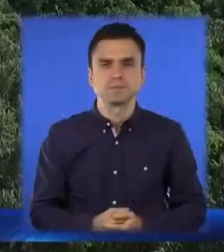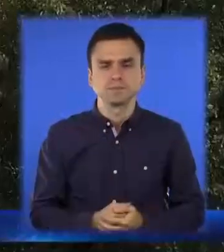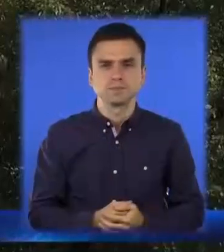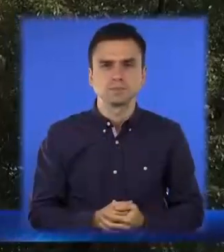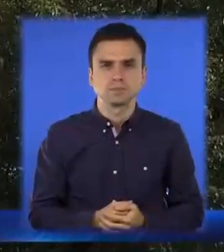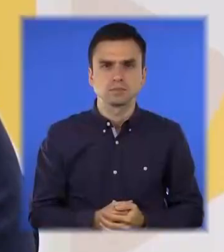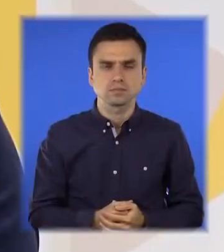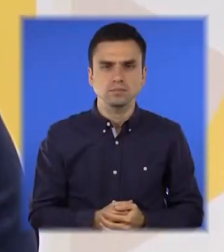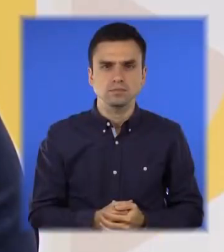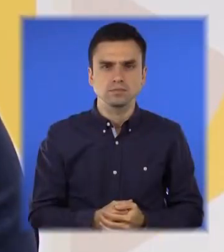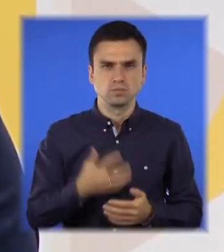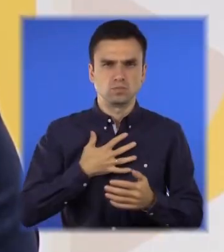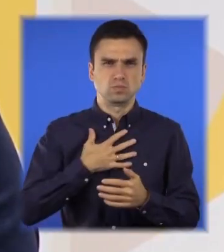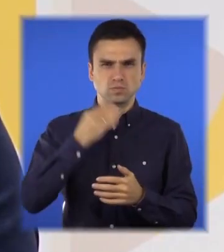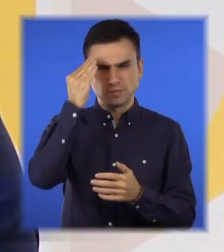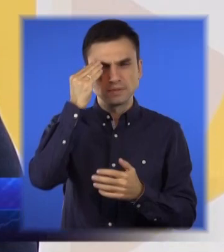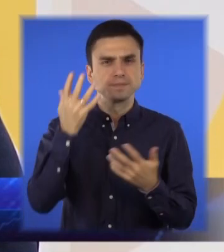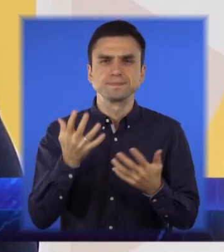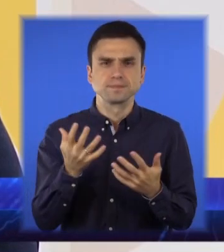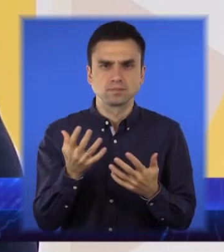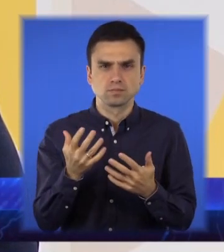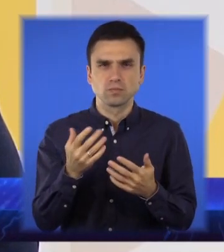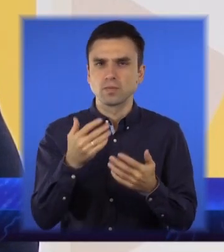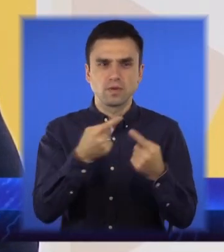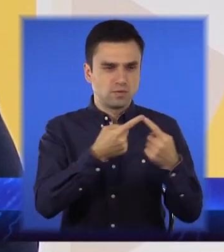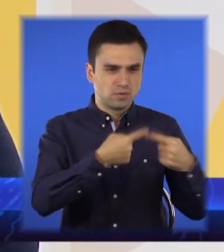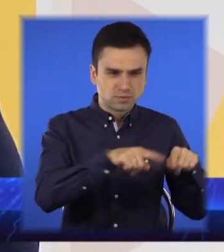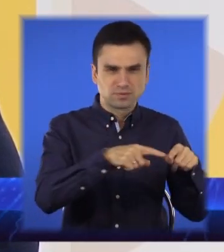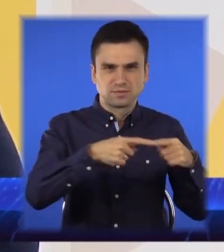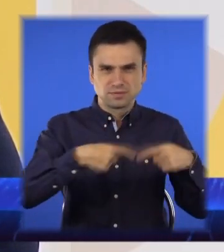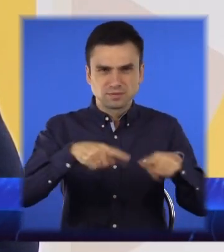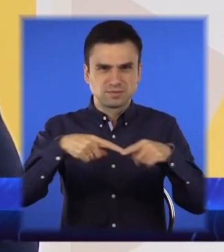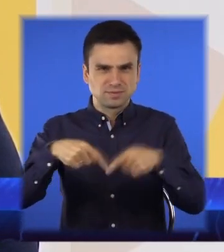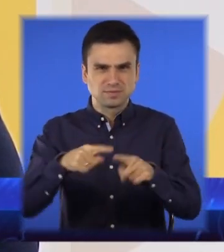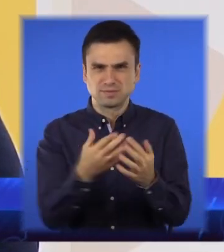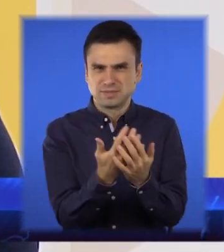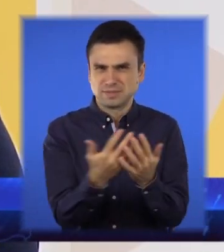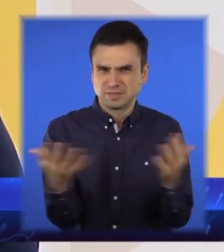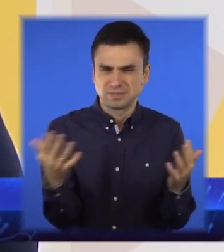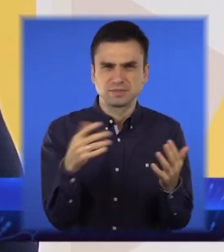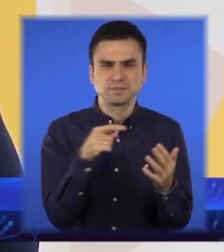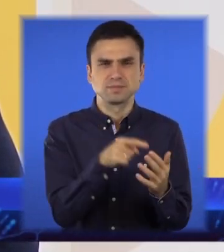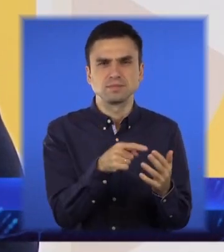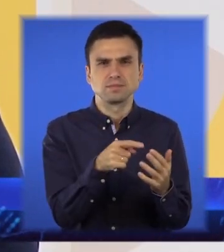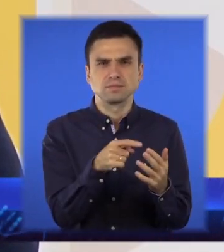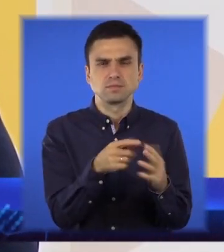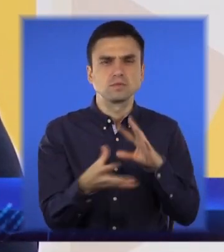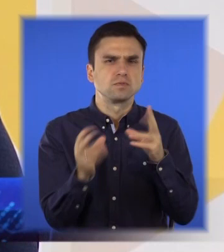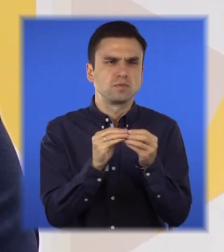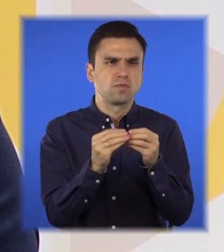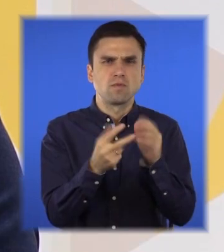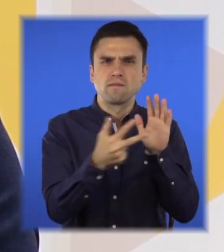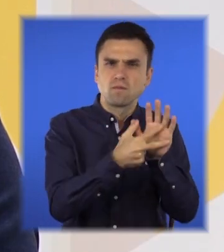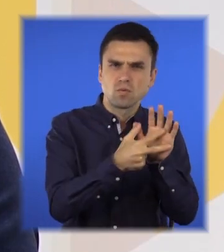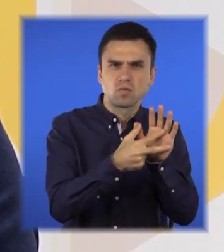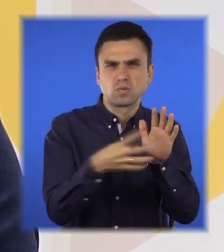відомств. Моя позиція є така, що дублюючи центральні органи виконавчої влади,